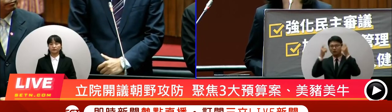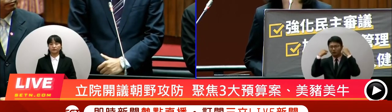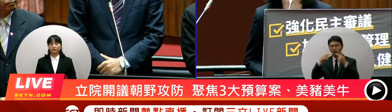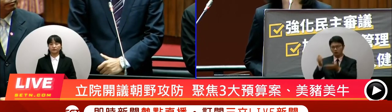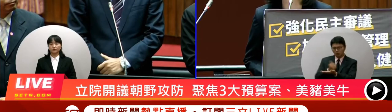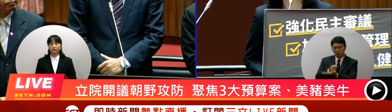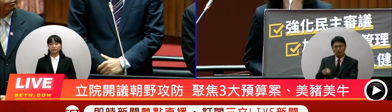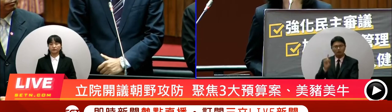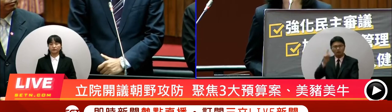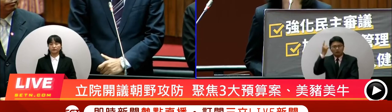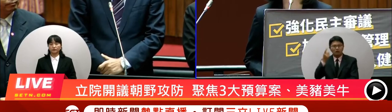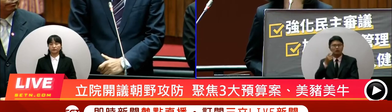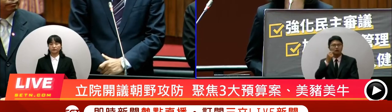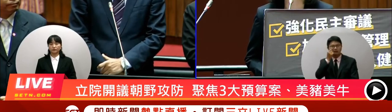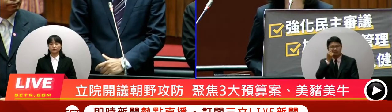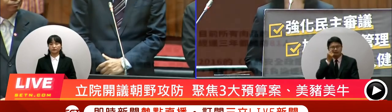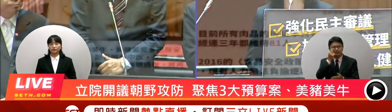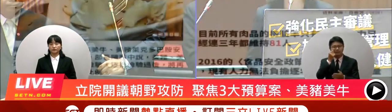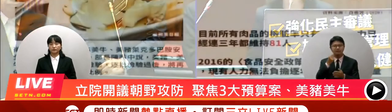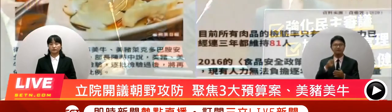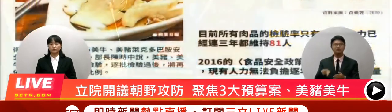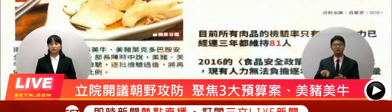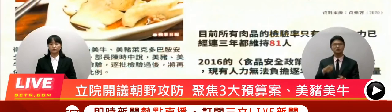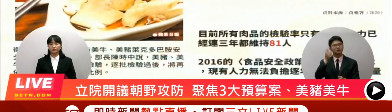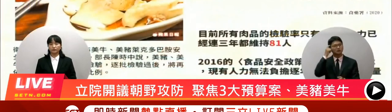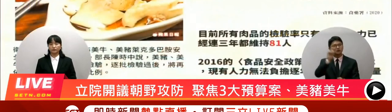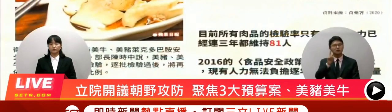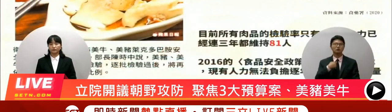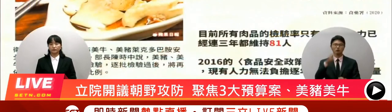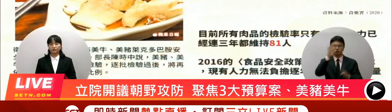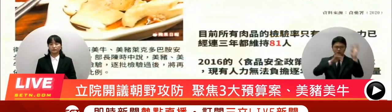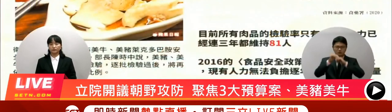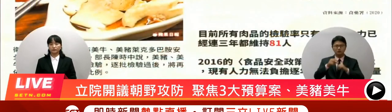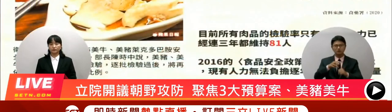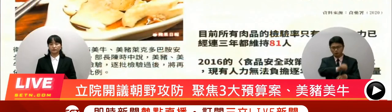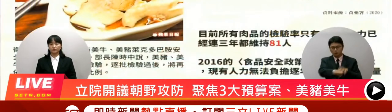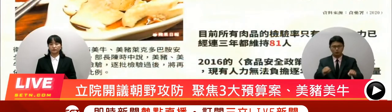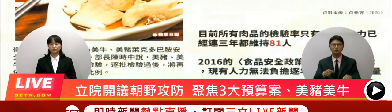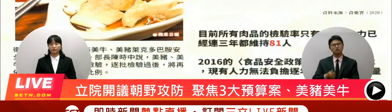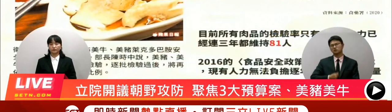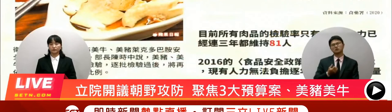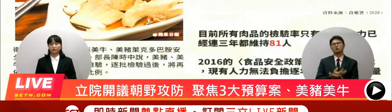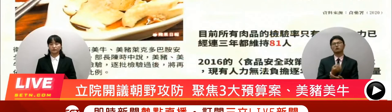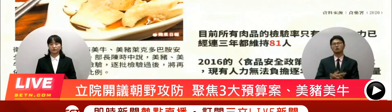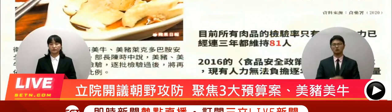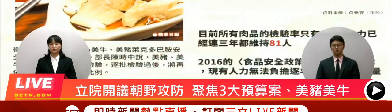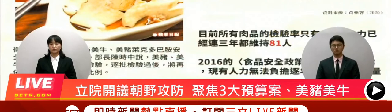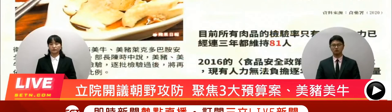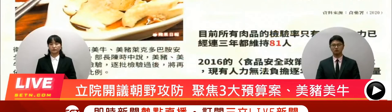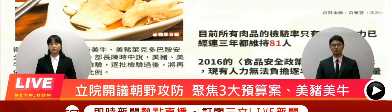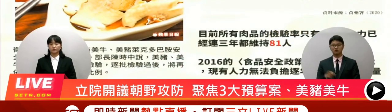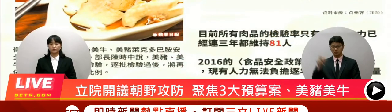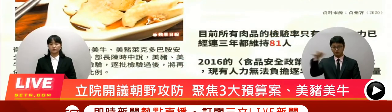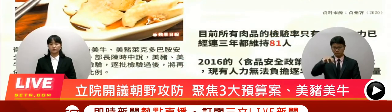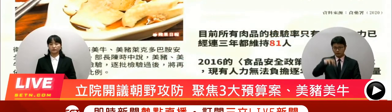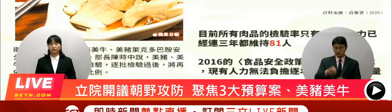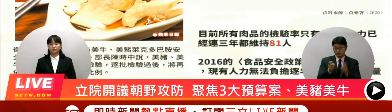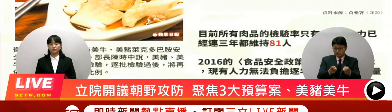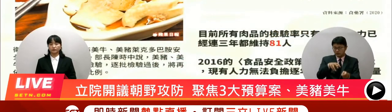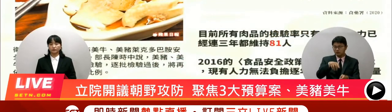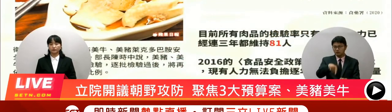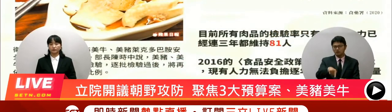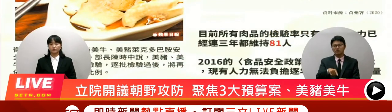清楚的稽查，显见我们的稽查能量其实并不充足。那刚刚也有提到说，在这个逐步开放的边境检验中，会抽验前